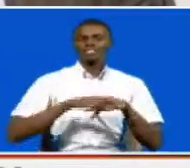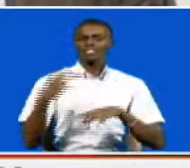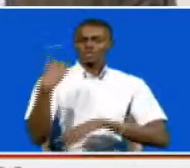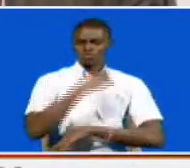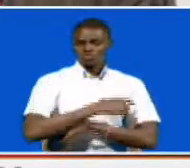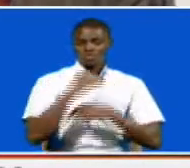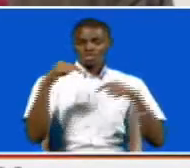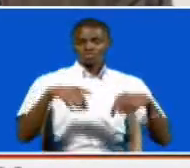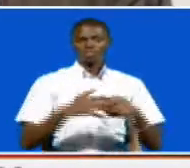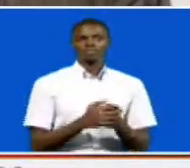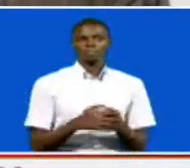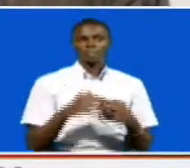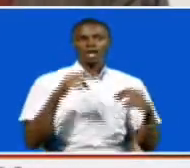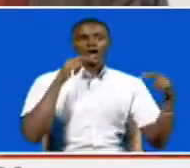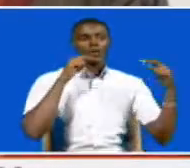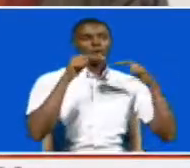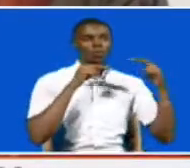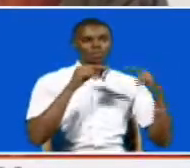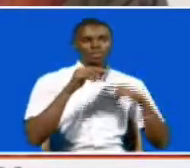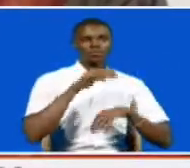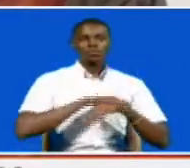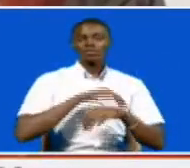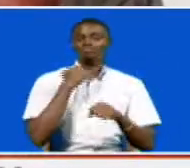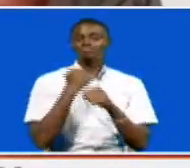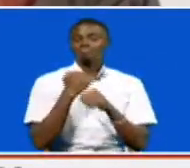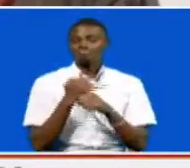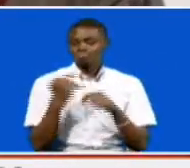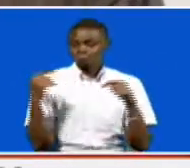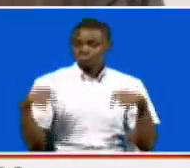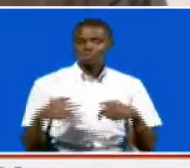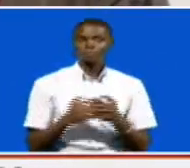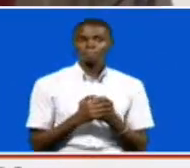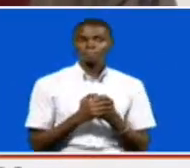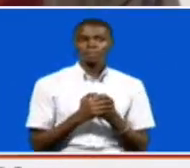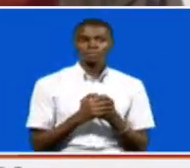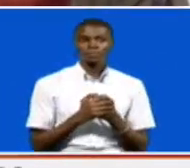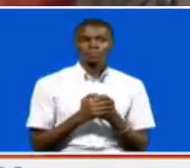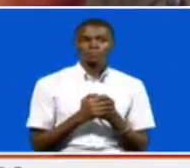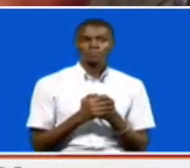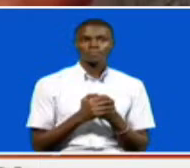leo. Mahoteli yetu yatapata kazi leo,